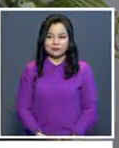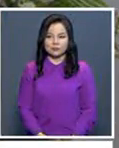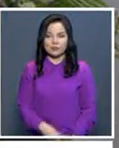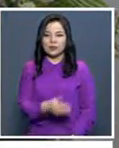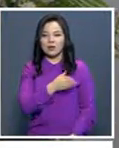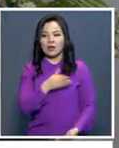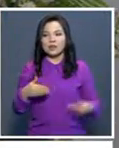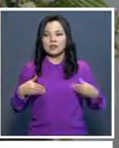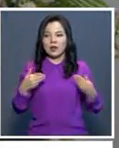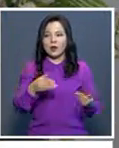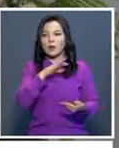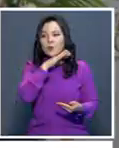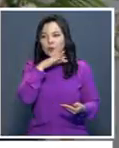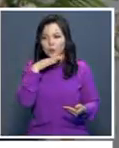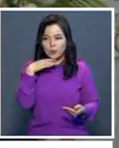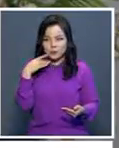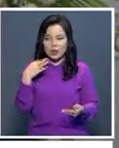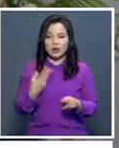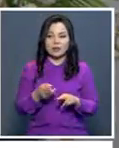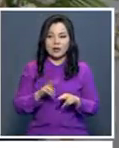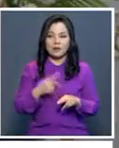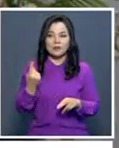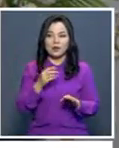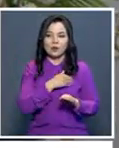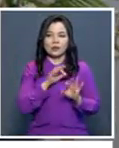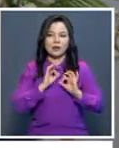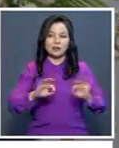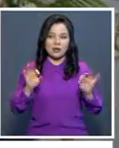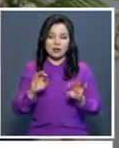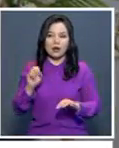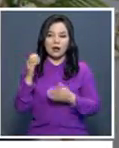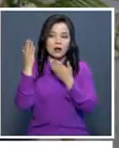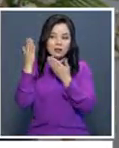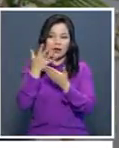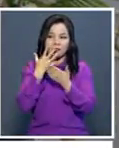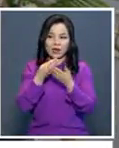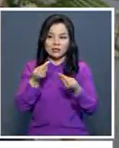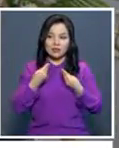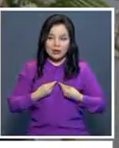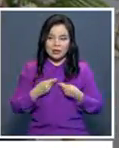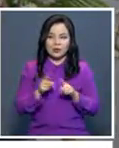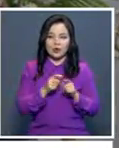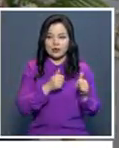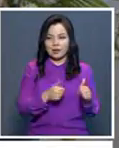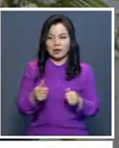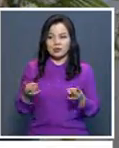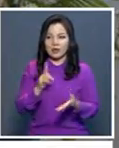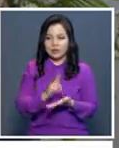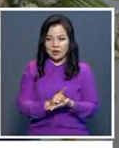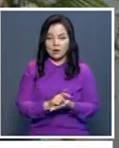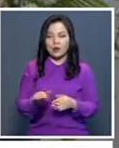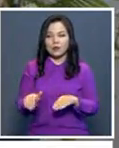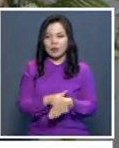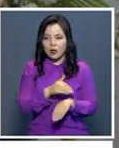көп. Ең алдыменен айтарымыз, Алла бізге жатқылық бермес екен деген тілек айтқымыз келеді. Мейір